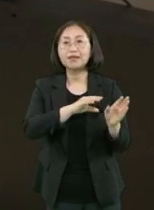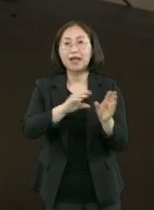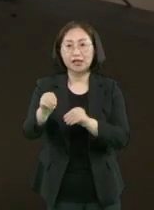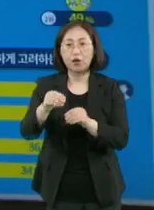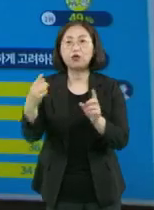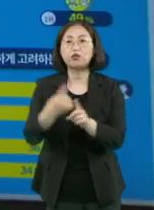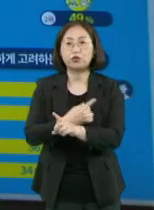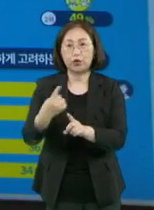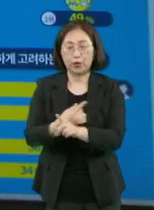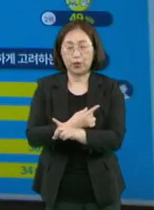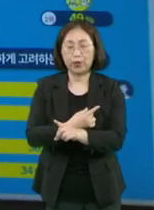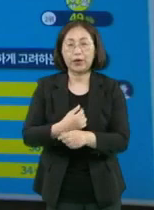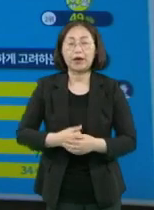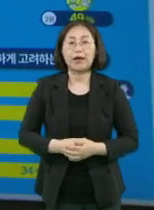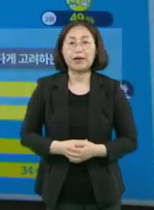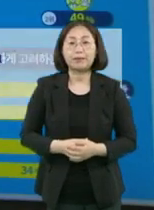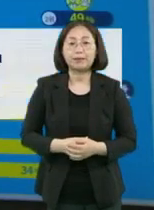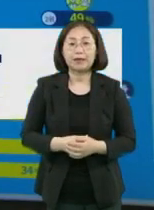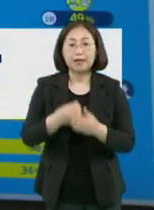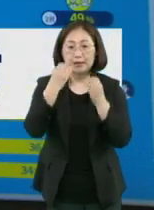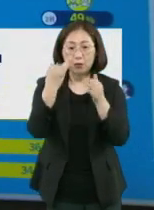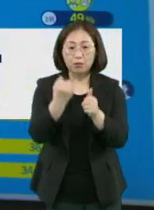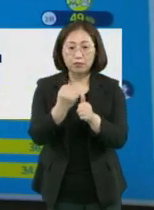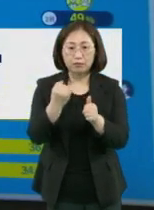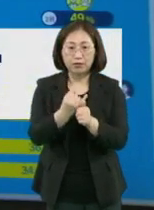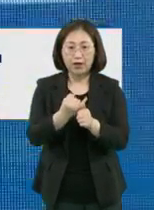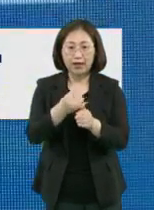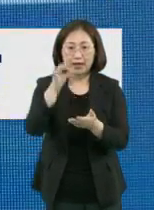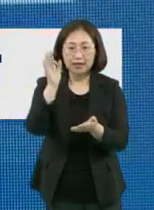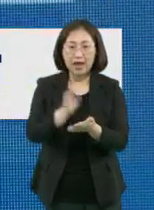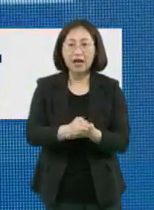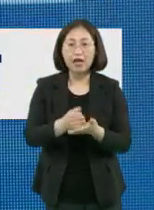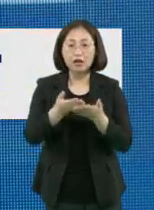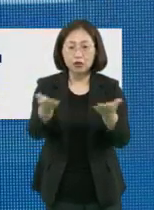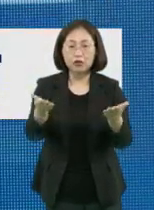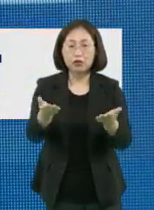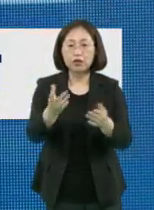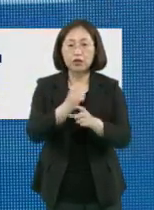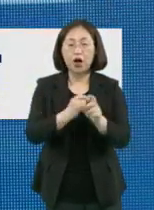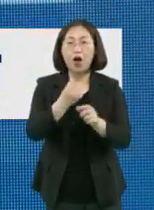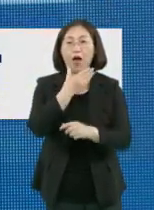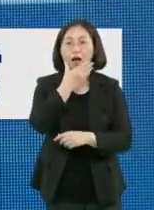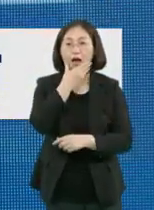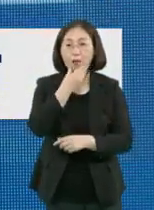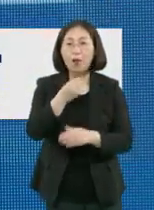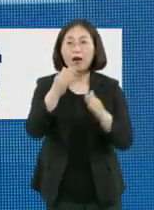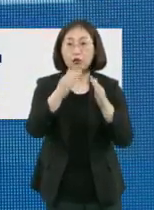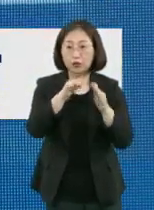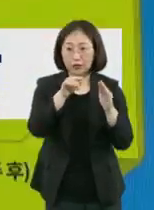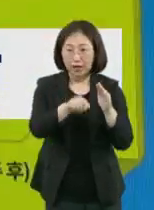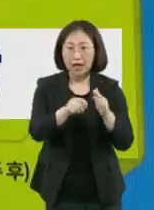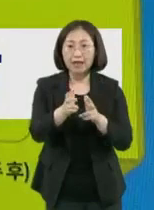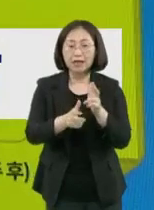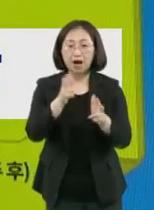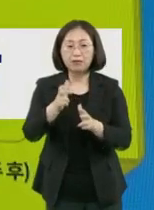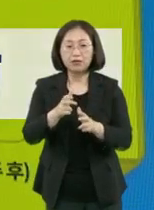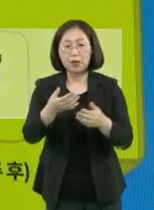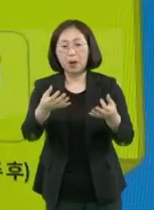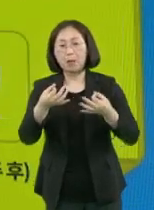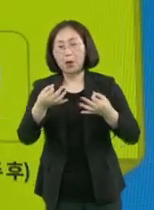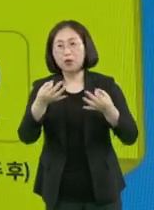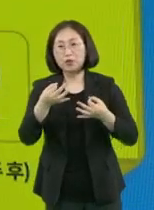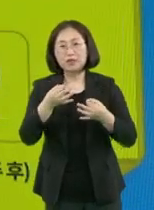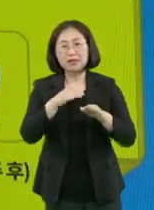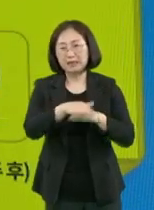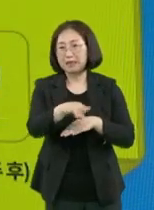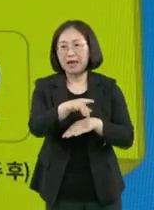수정이 예상됩니다. 특히 신혼부부에게 저렴하게 공급하는 더 행복한 주택 꿈비채의 경우 보여주기 행정으로